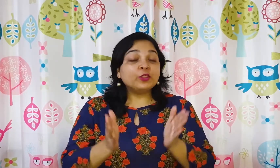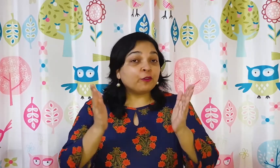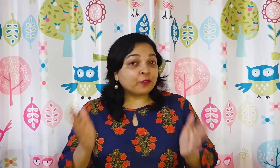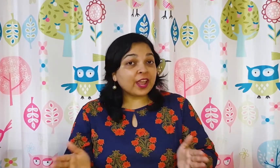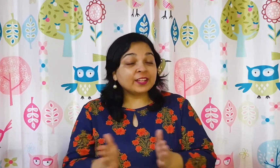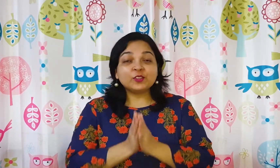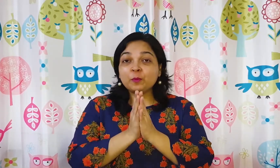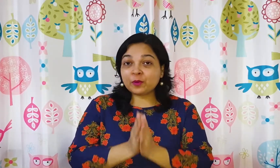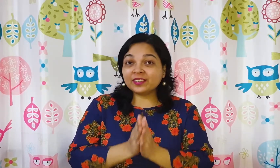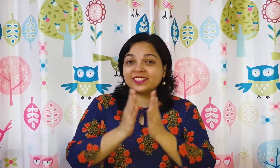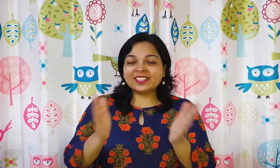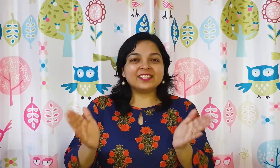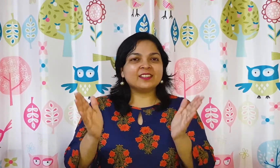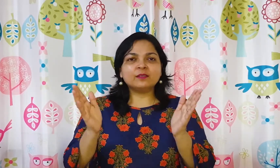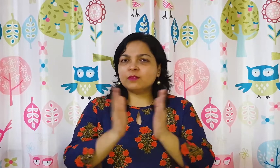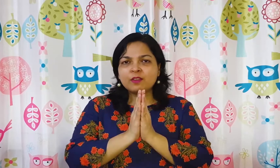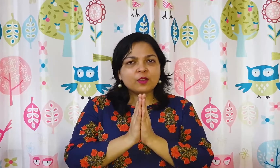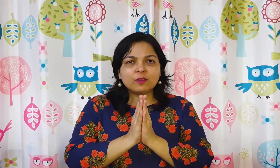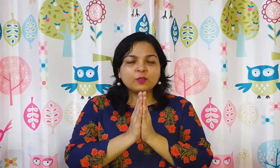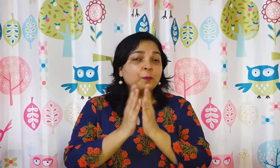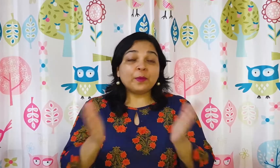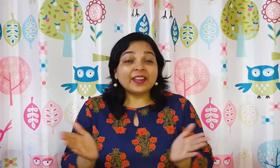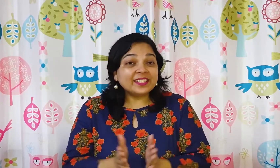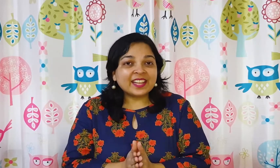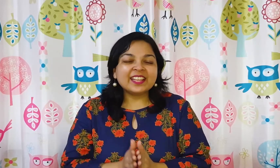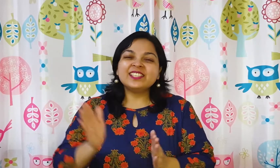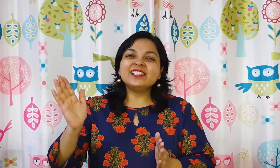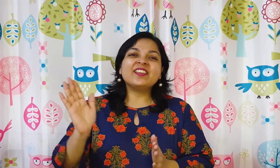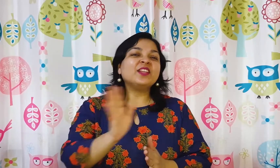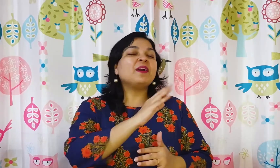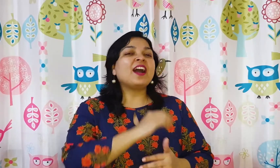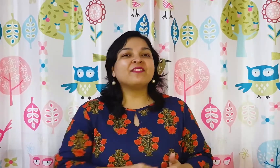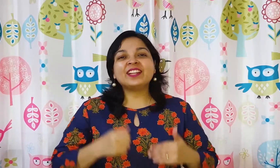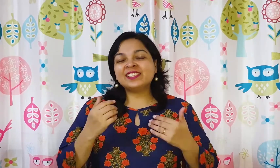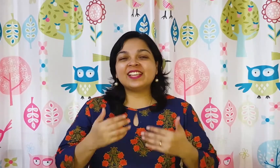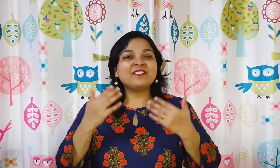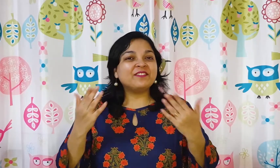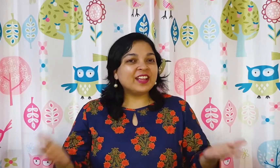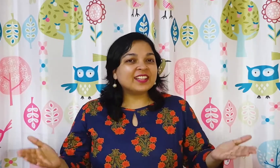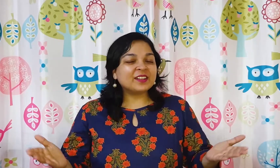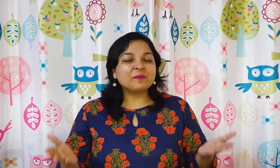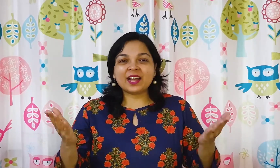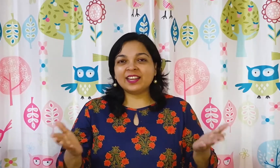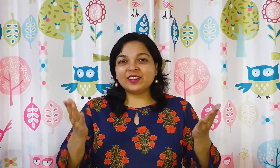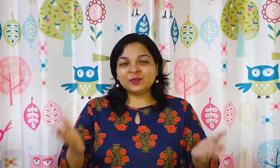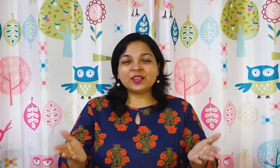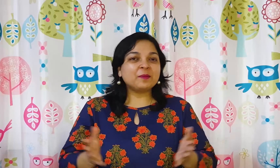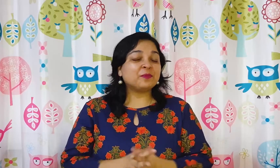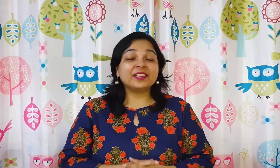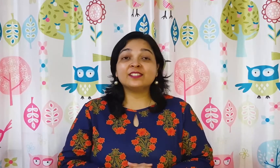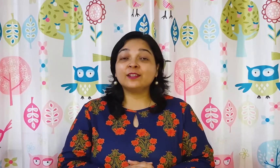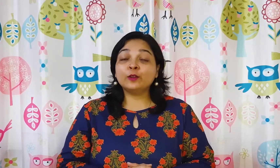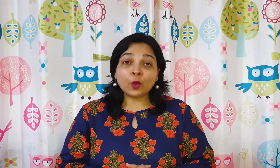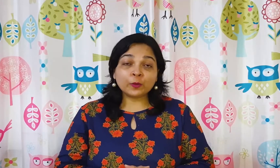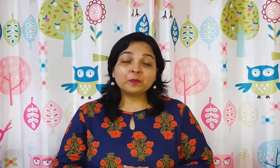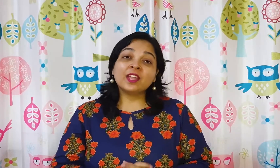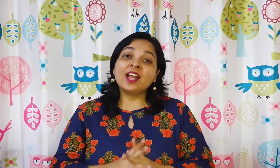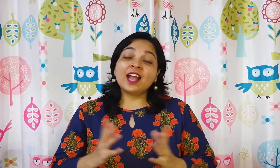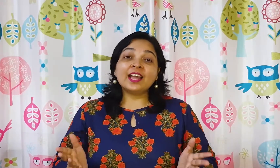page